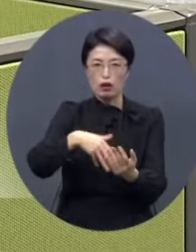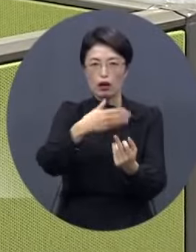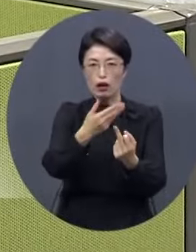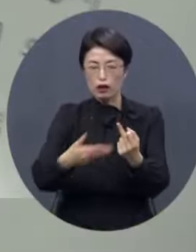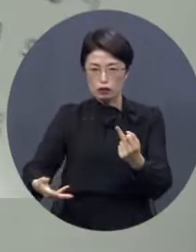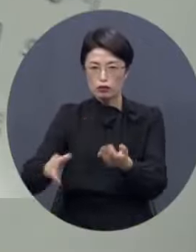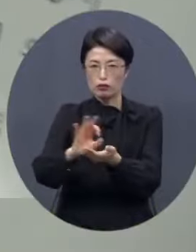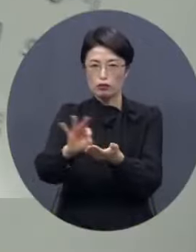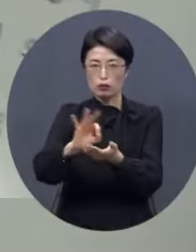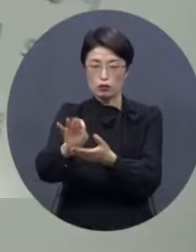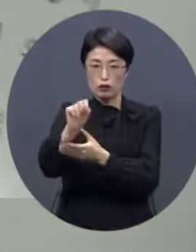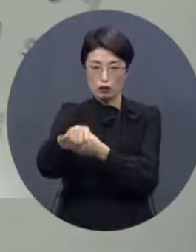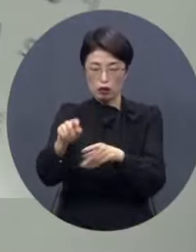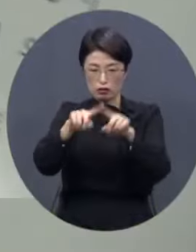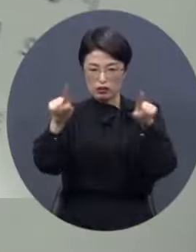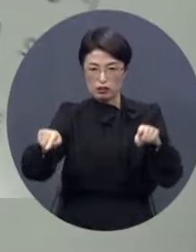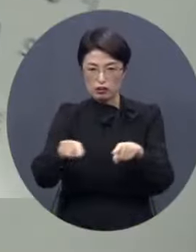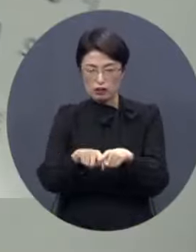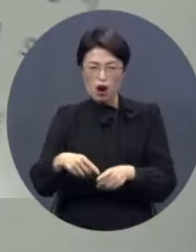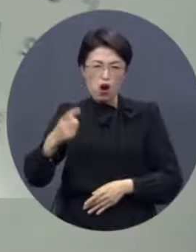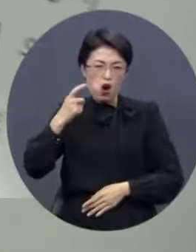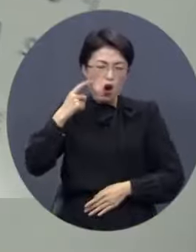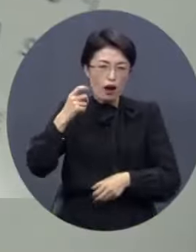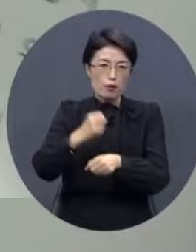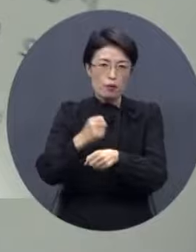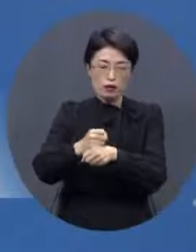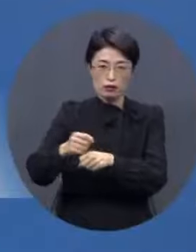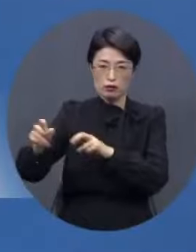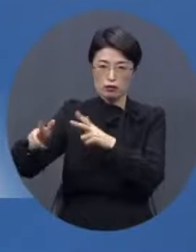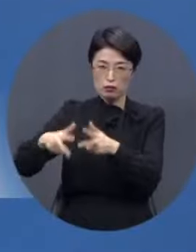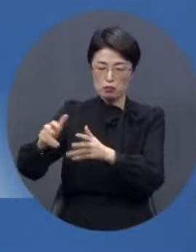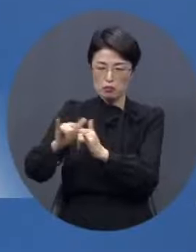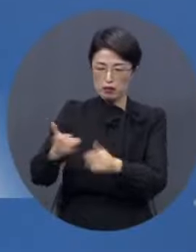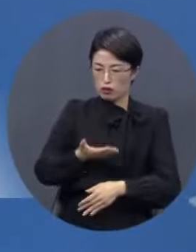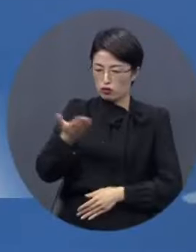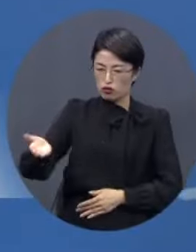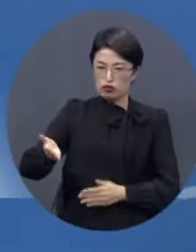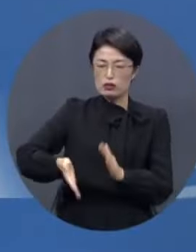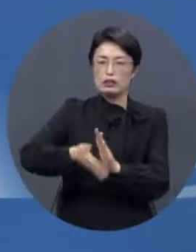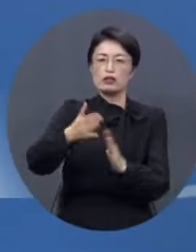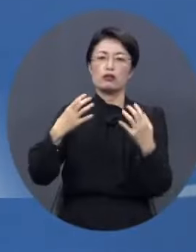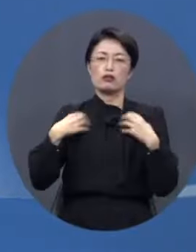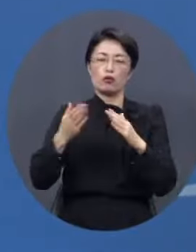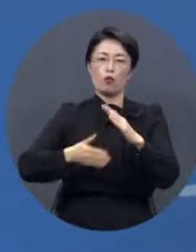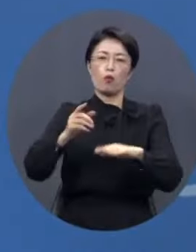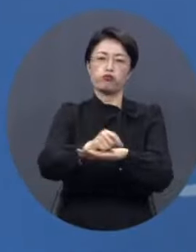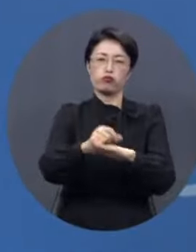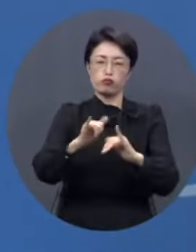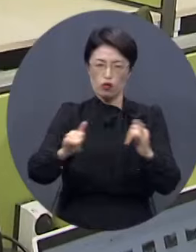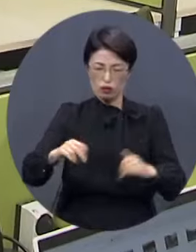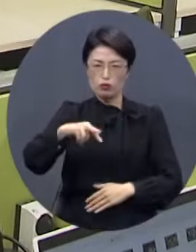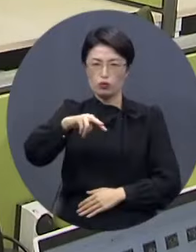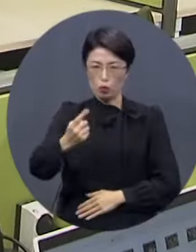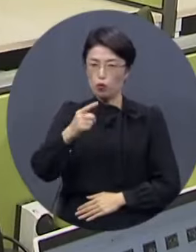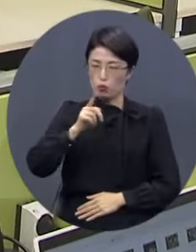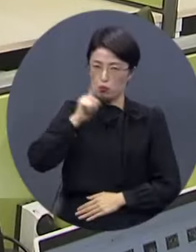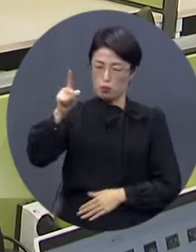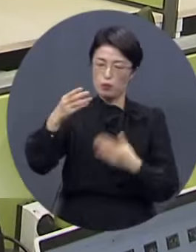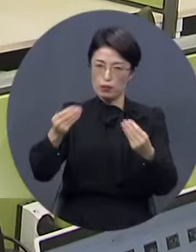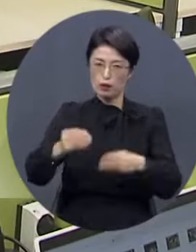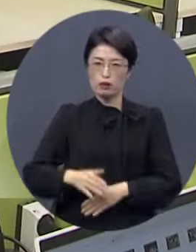위조해 사업자에게 보낸 제주시청 공무원 한 명도 경찰에 고발했습니다.